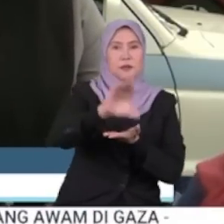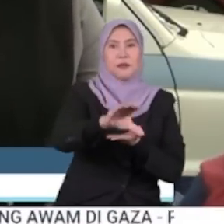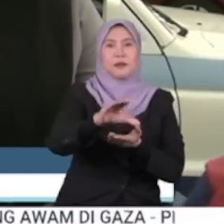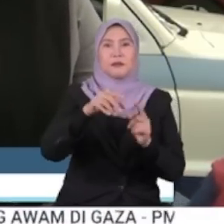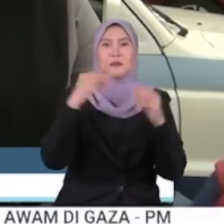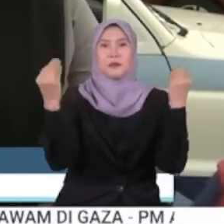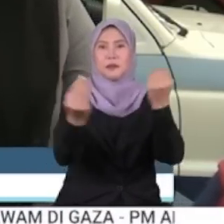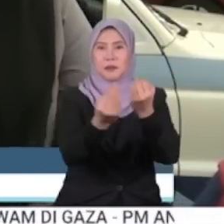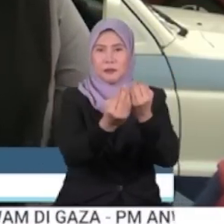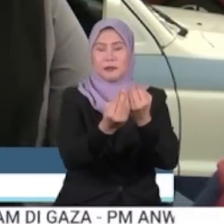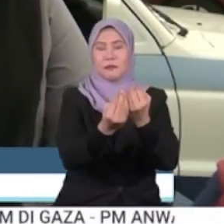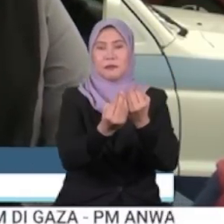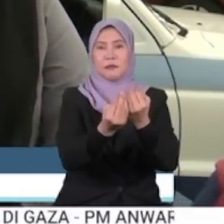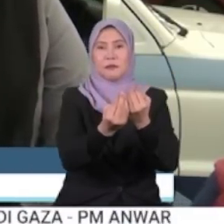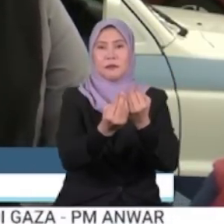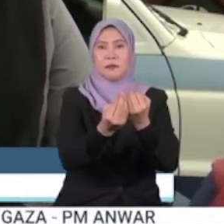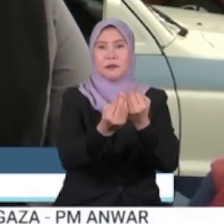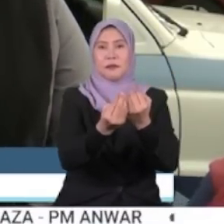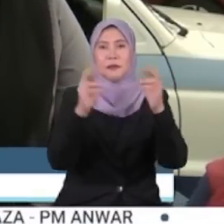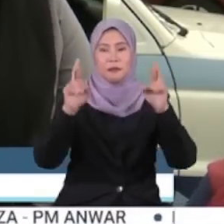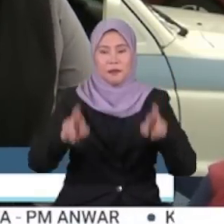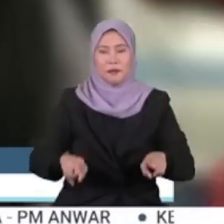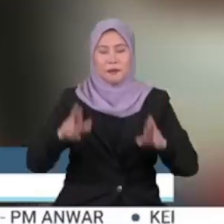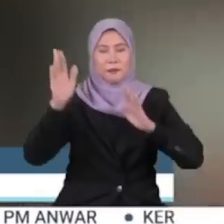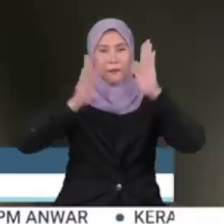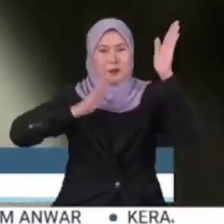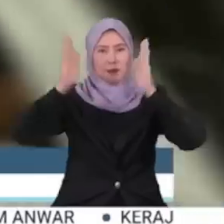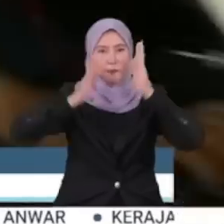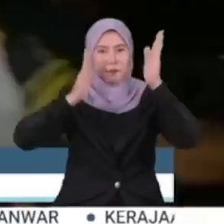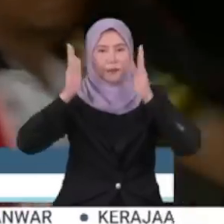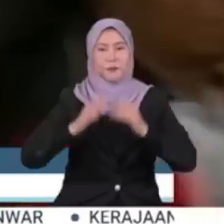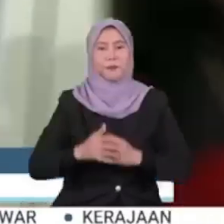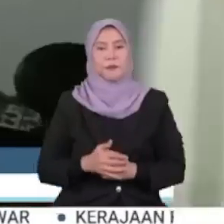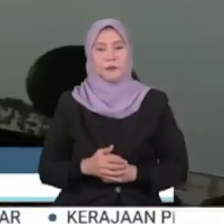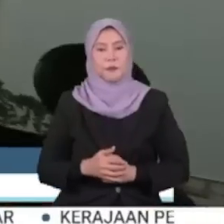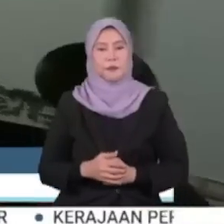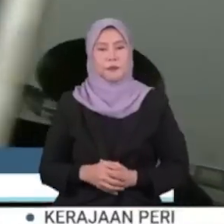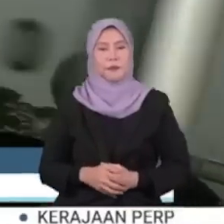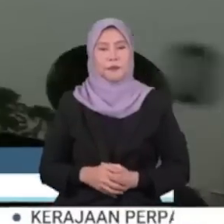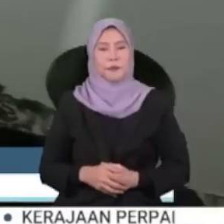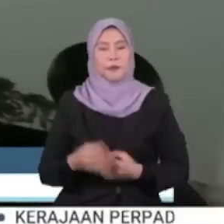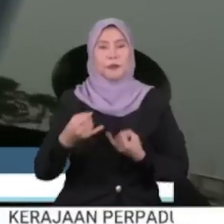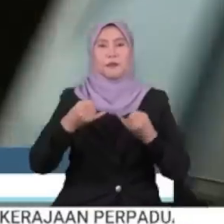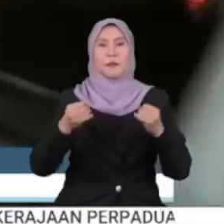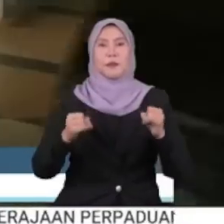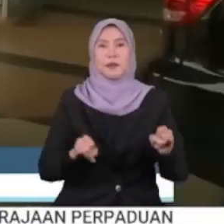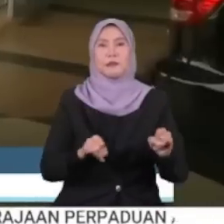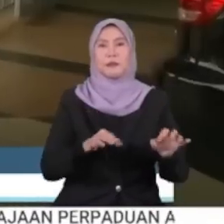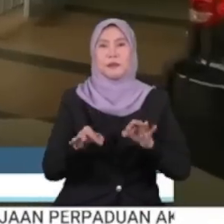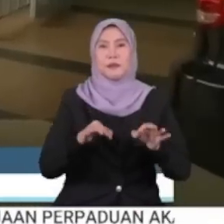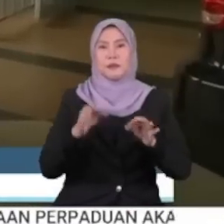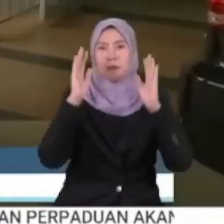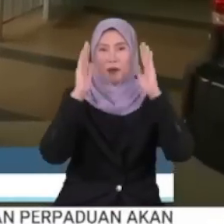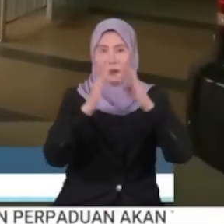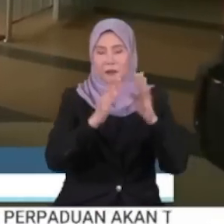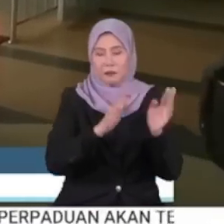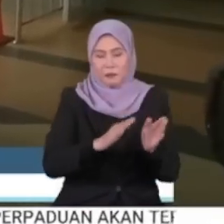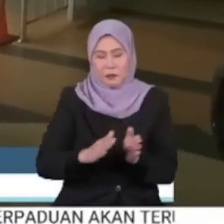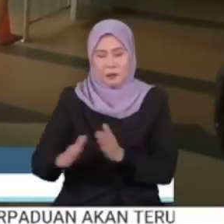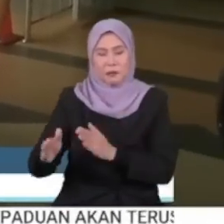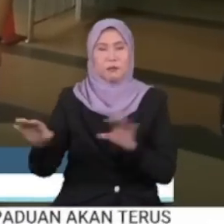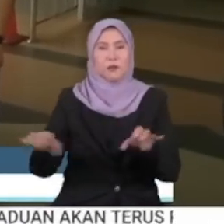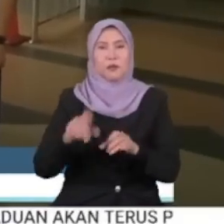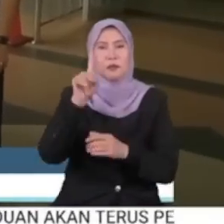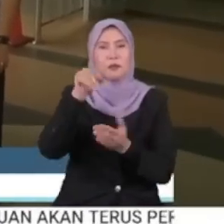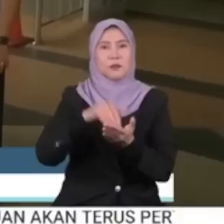masyarakat, terutama rakyat negeri Pahang lah. Jabatan Penerangan Negeri Pahang merancang untuk